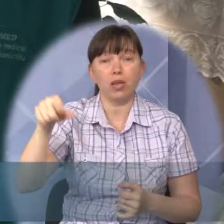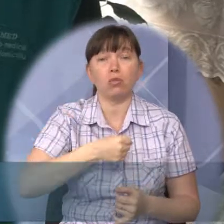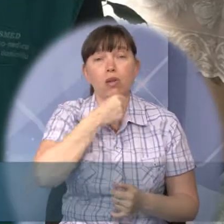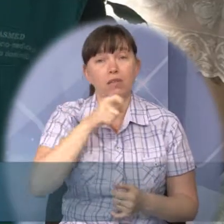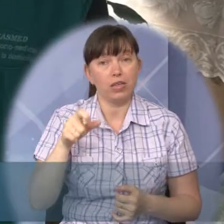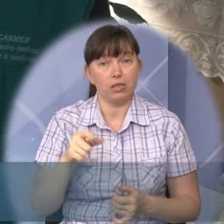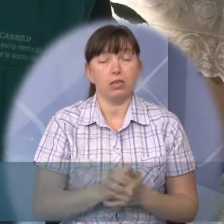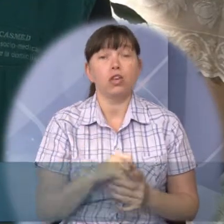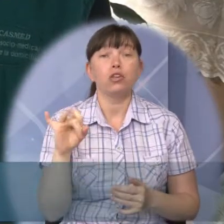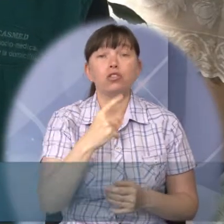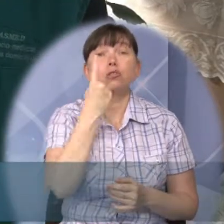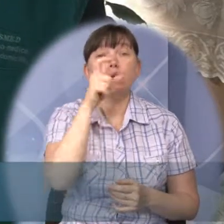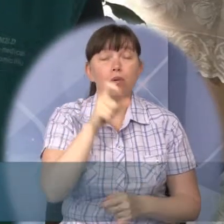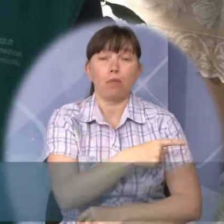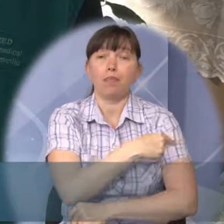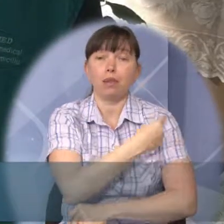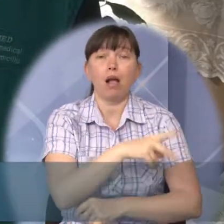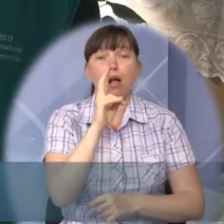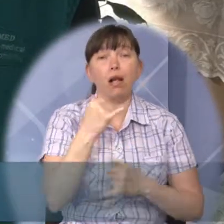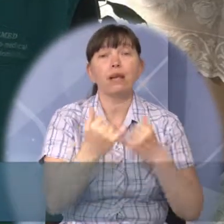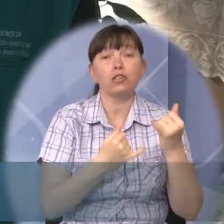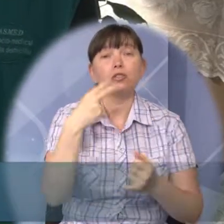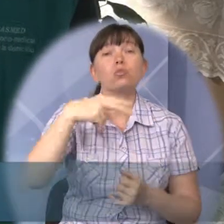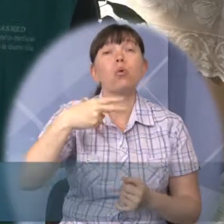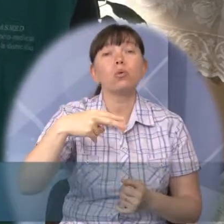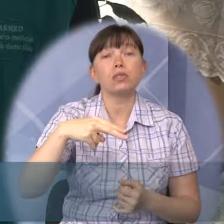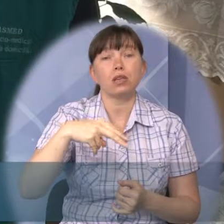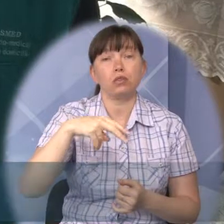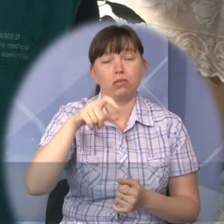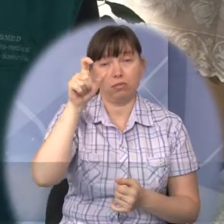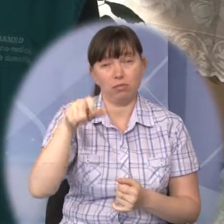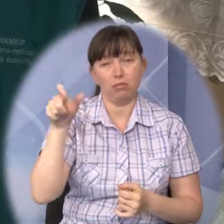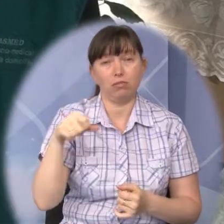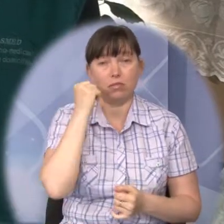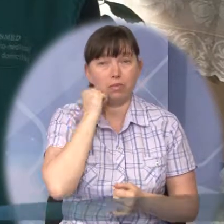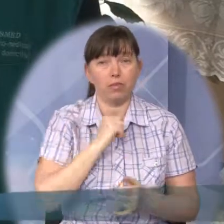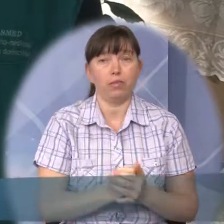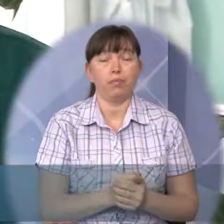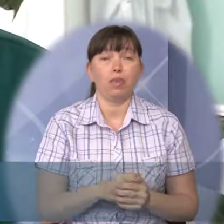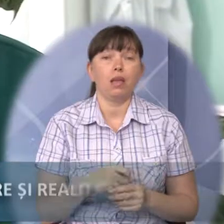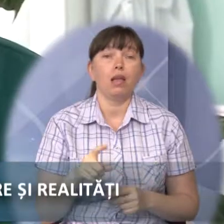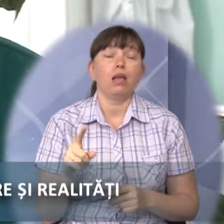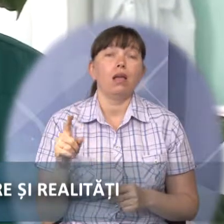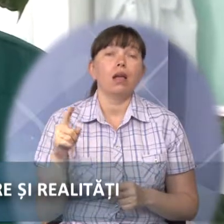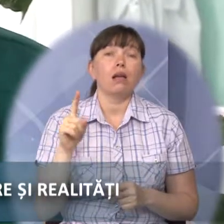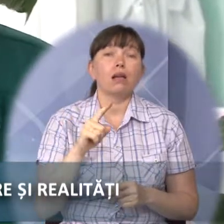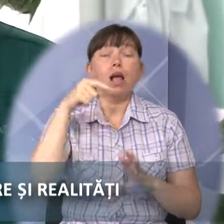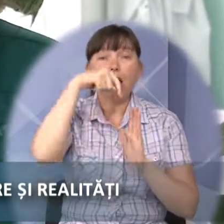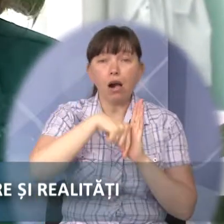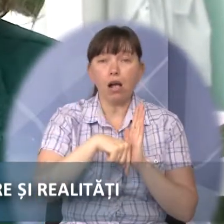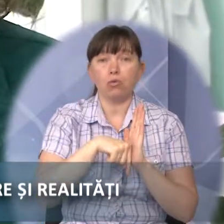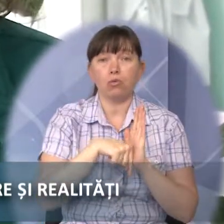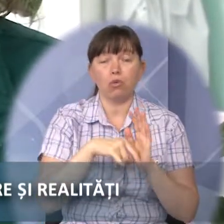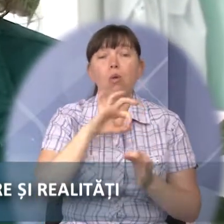persoane vârstnice și o asistentă medicală care îngrijește de 20 de beneficiari. Pe lângă faptul că